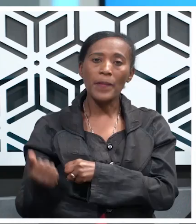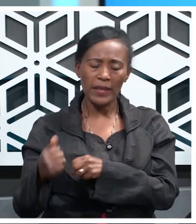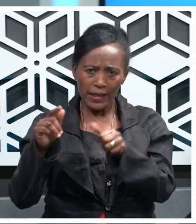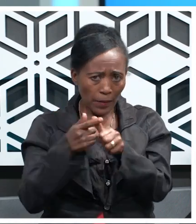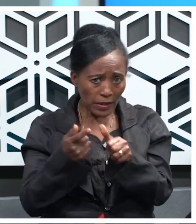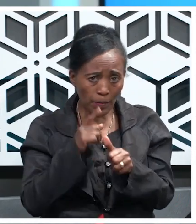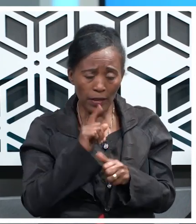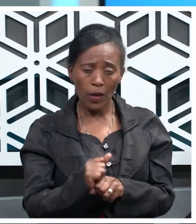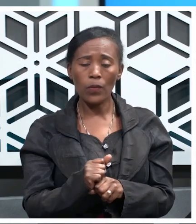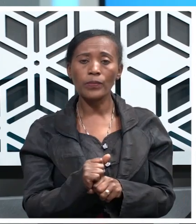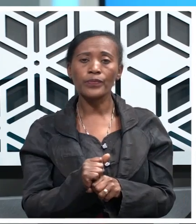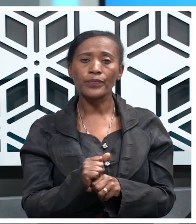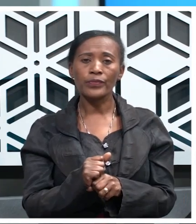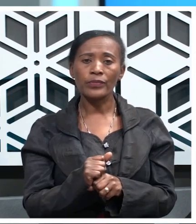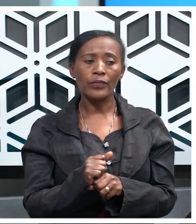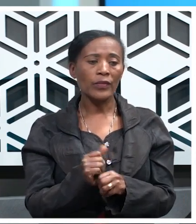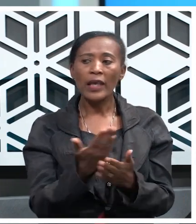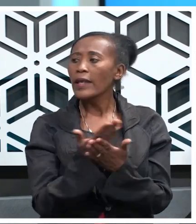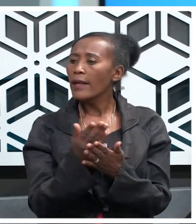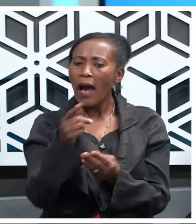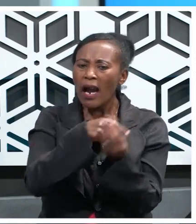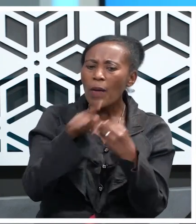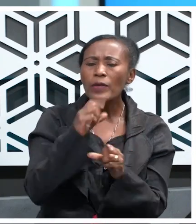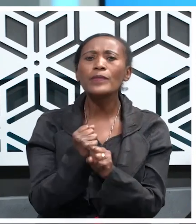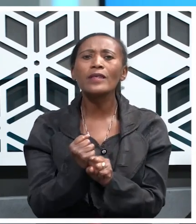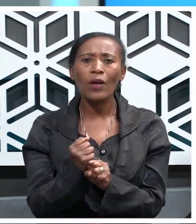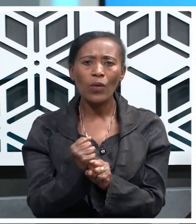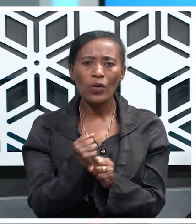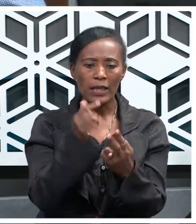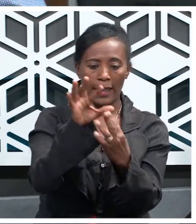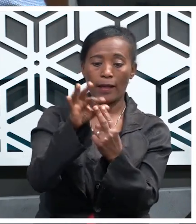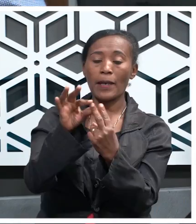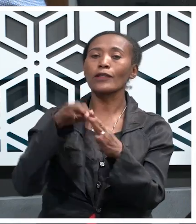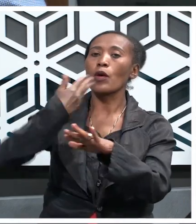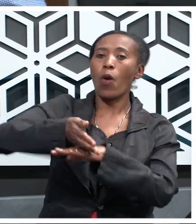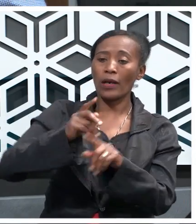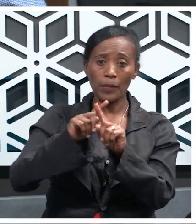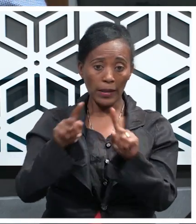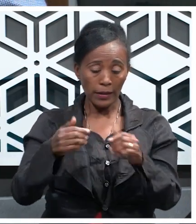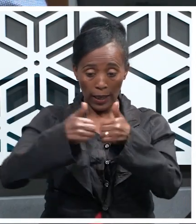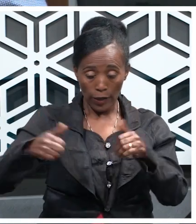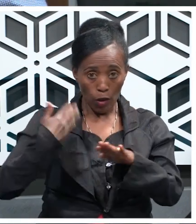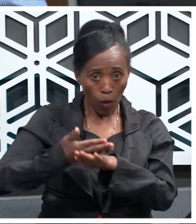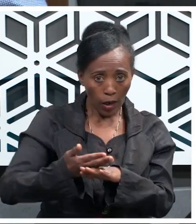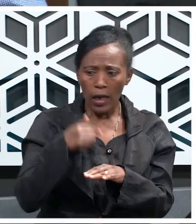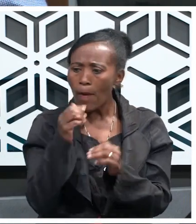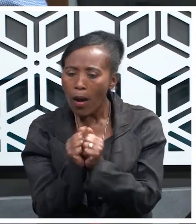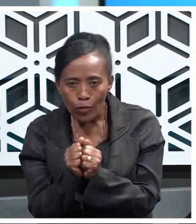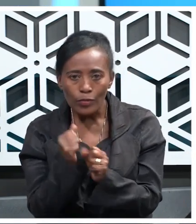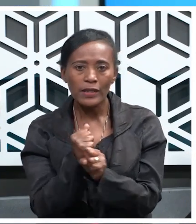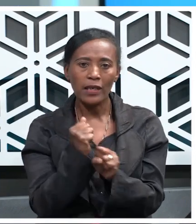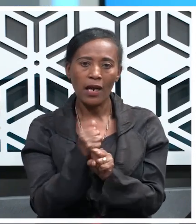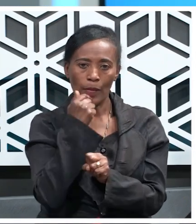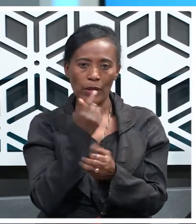ሰርተዋል። የመጀመሪያው የት ኤሪያ ነው የሚሰራ የሚለው አይደንቲፋይ ከተደረገ በኋላ ከተለየ በኋላ ከማን